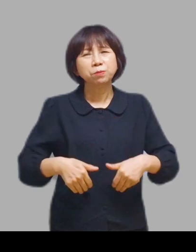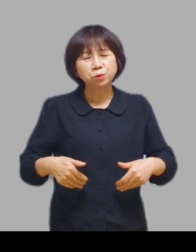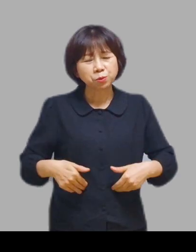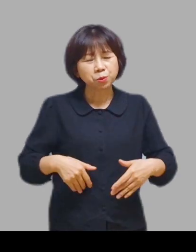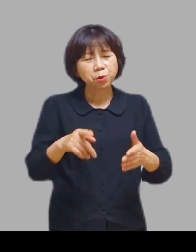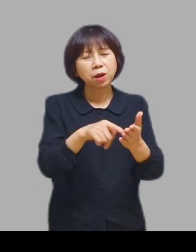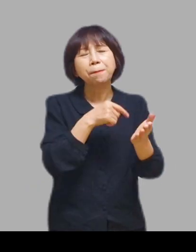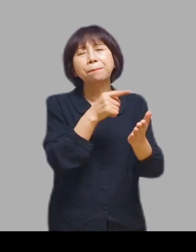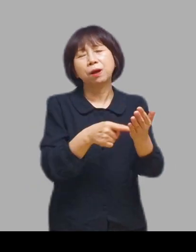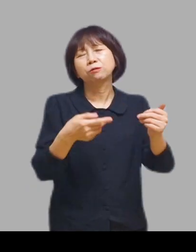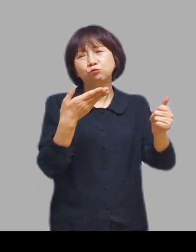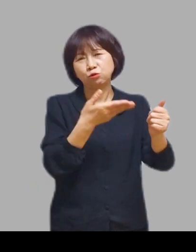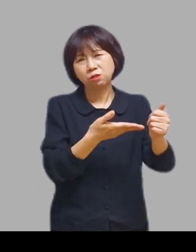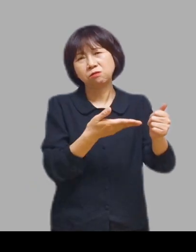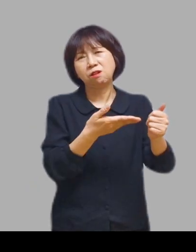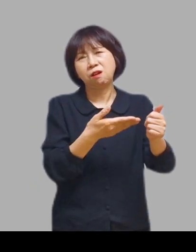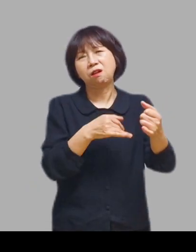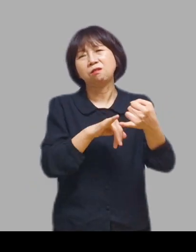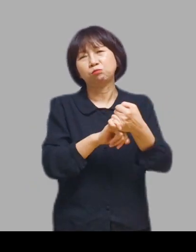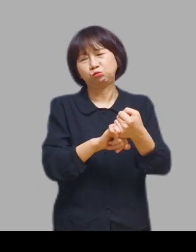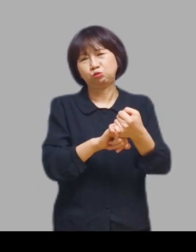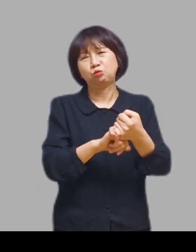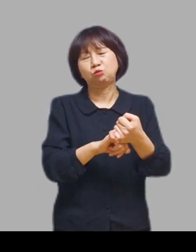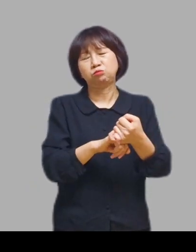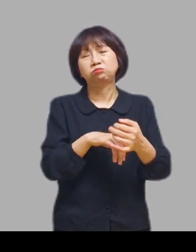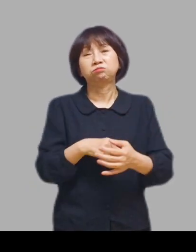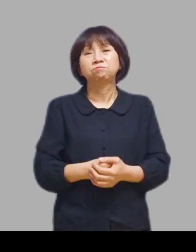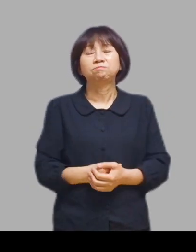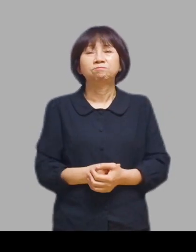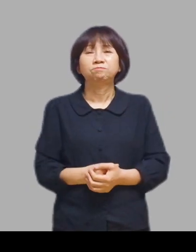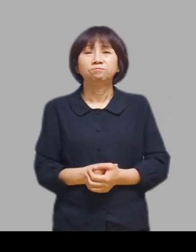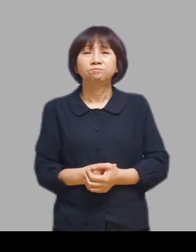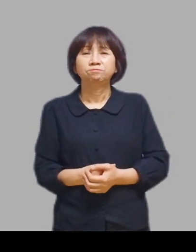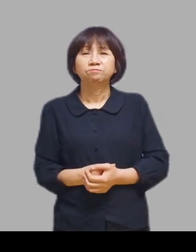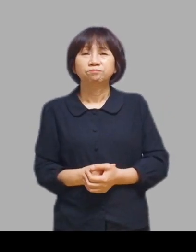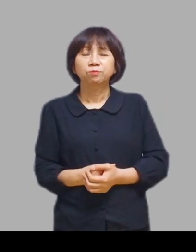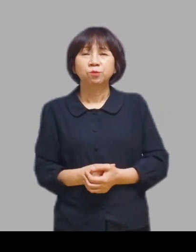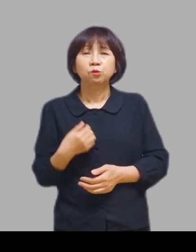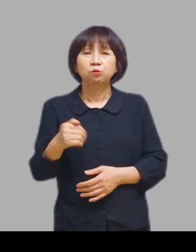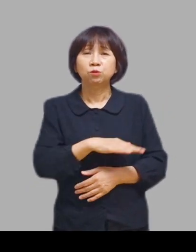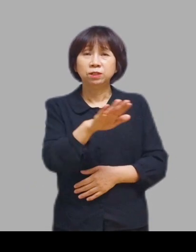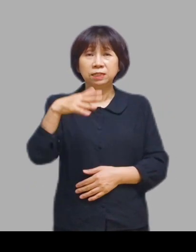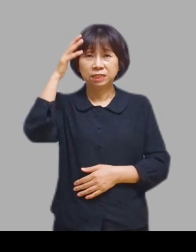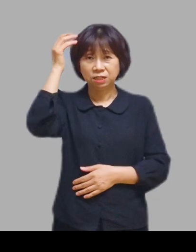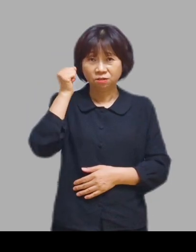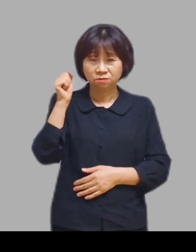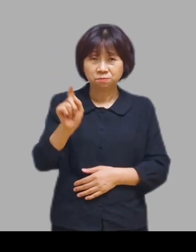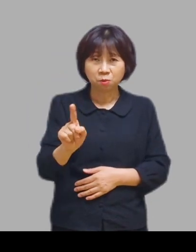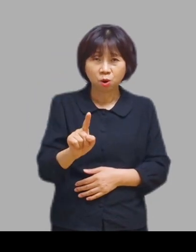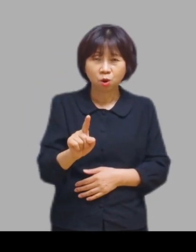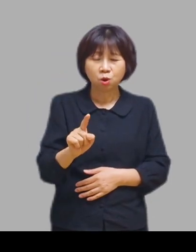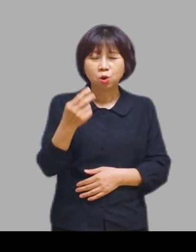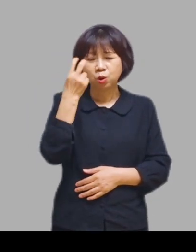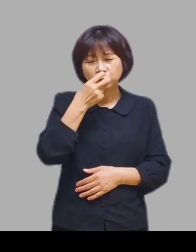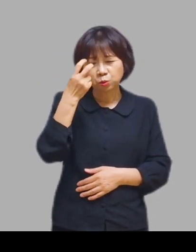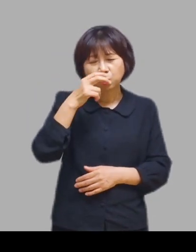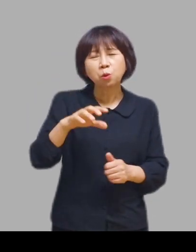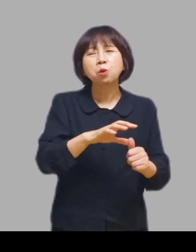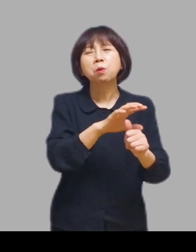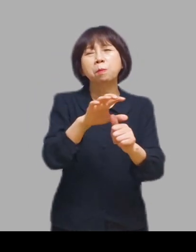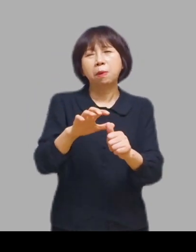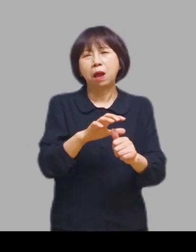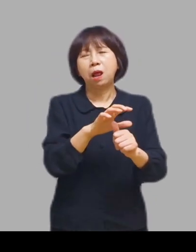때 갚겠다 라고까지 해요. 성도 여러분, 여기서 우리가 놓치지 말아야 할 말이 있습니다. 돌보아